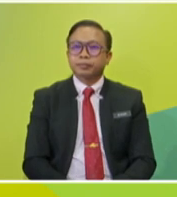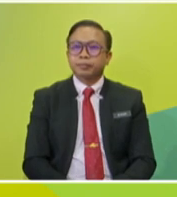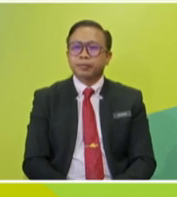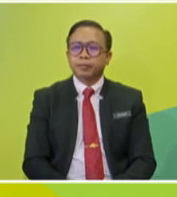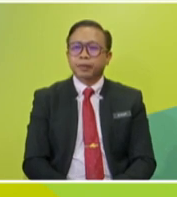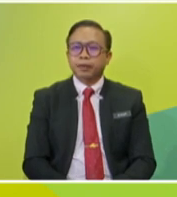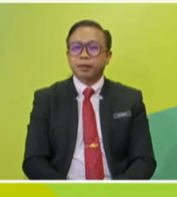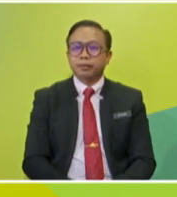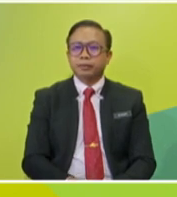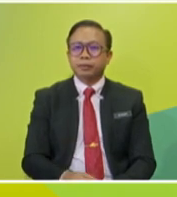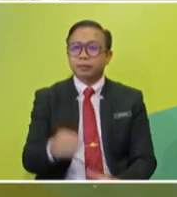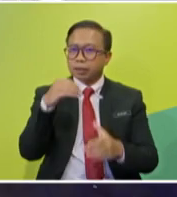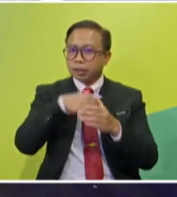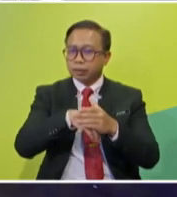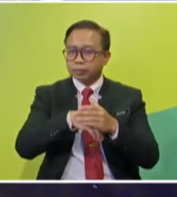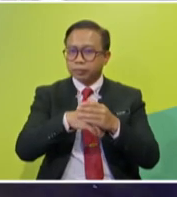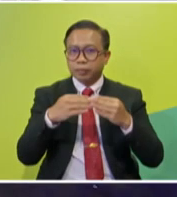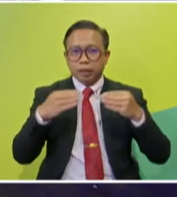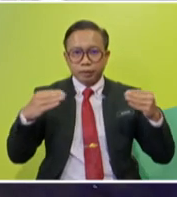kalau dalam